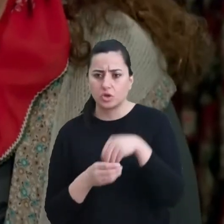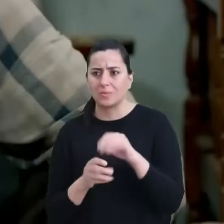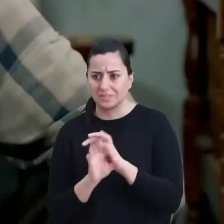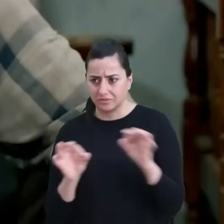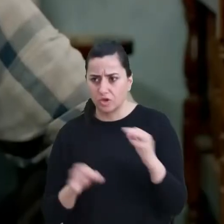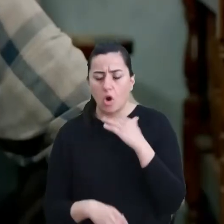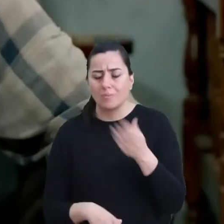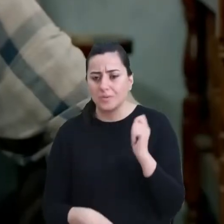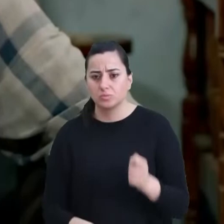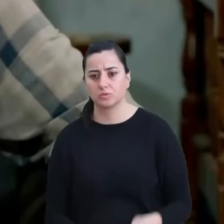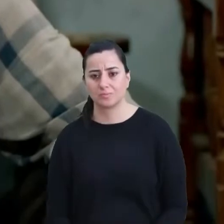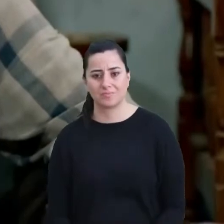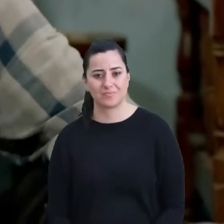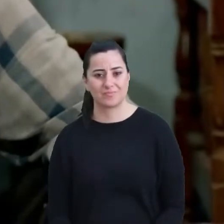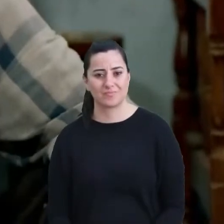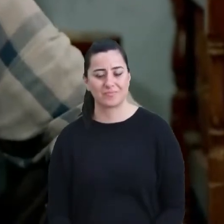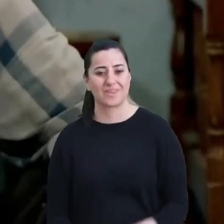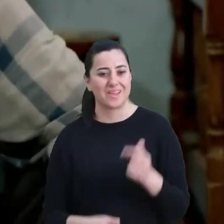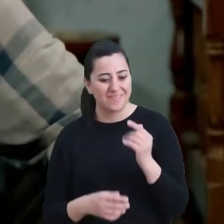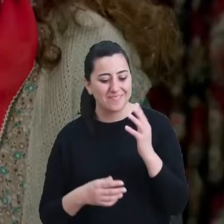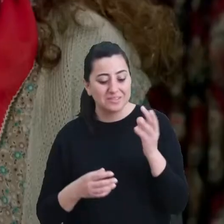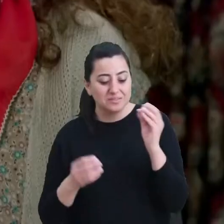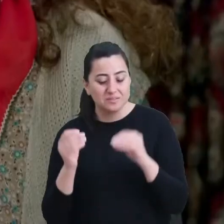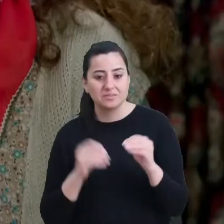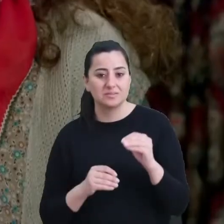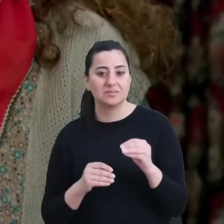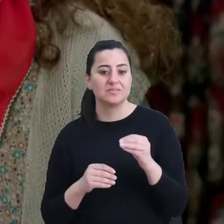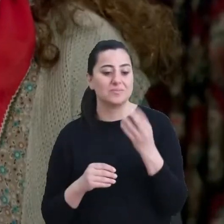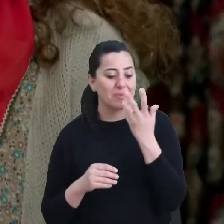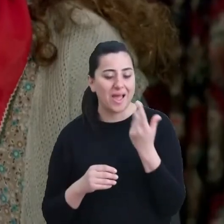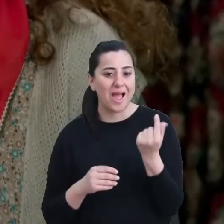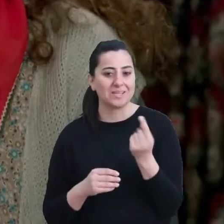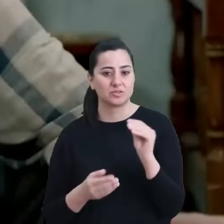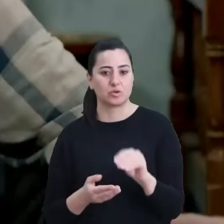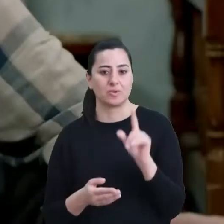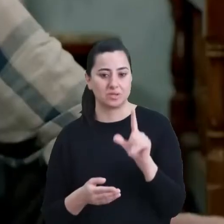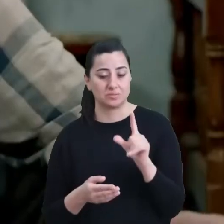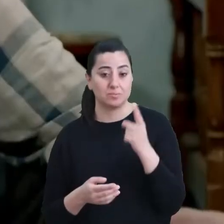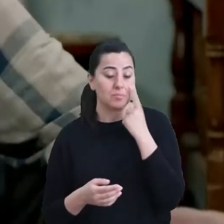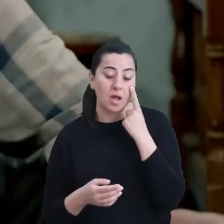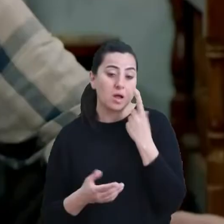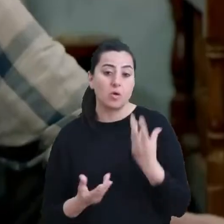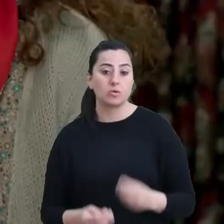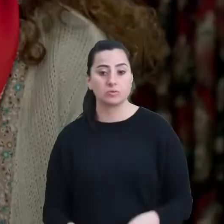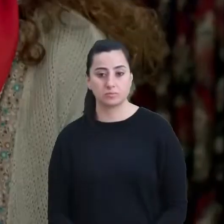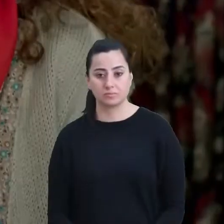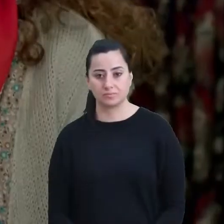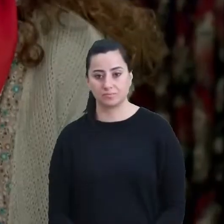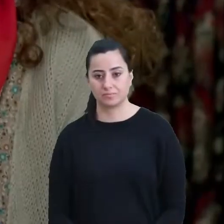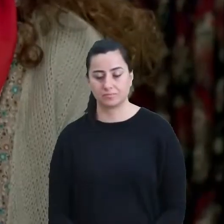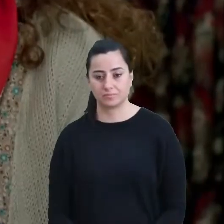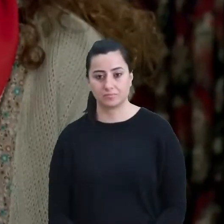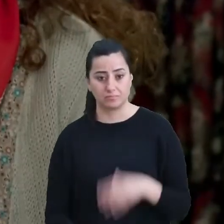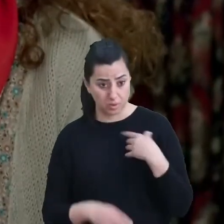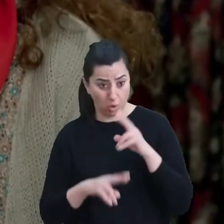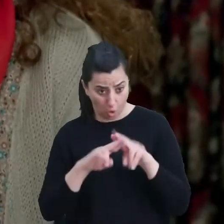mı oldu? Katkısını azıcık çok koyacaksın. Pirincini az koyacaksın. Bak bakalım nasıl oluyor. Bunu sana